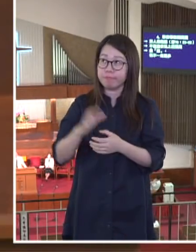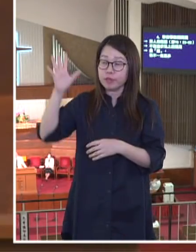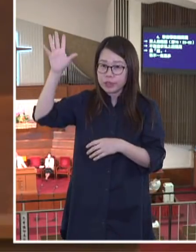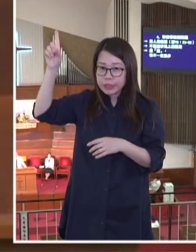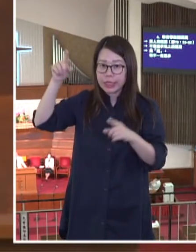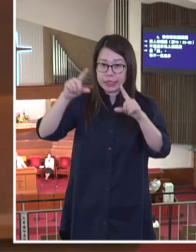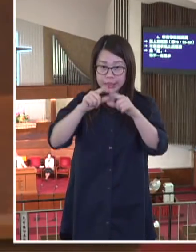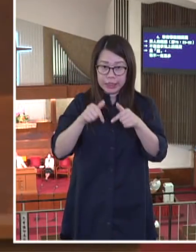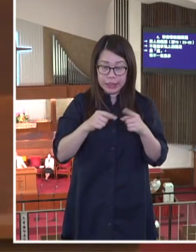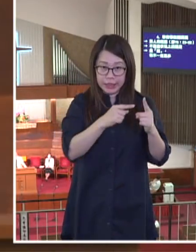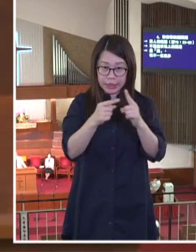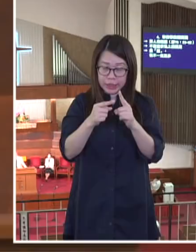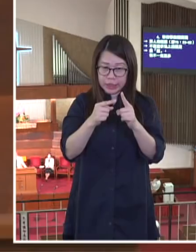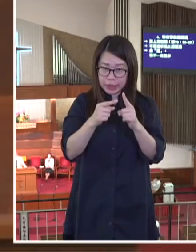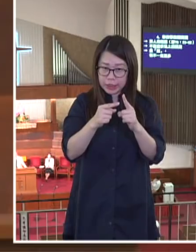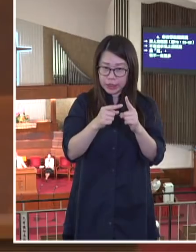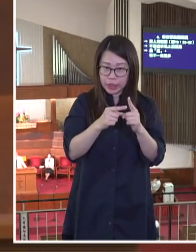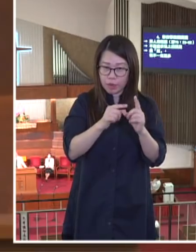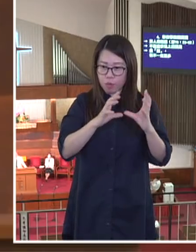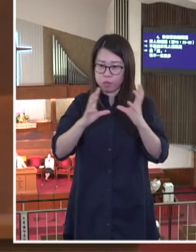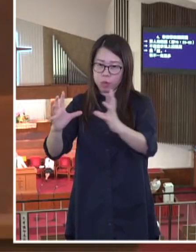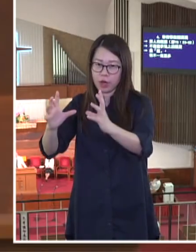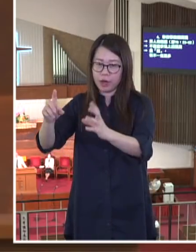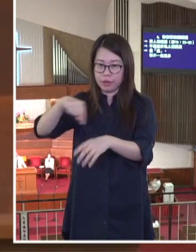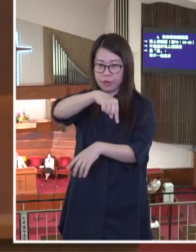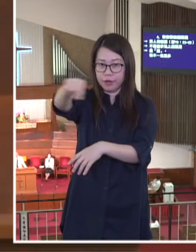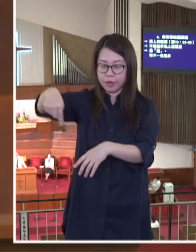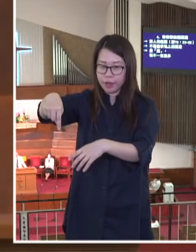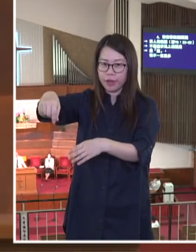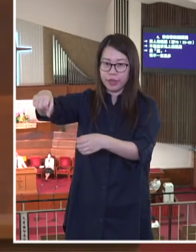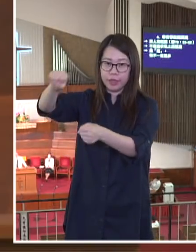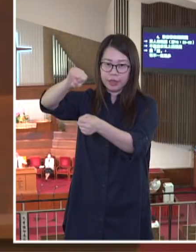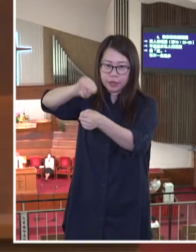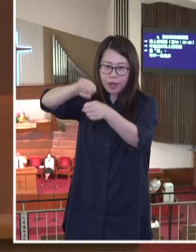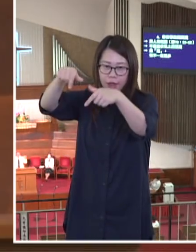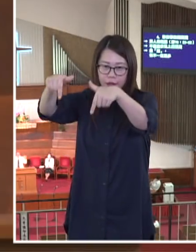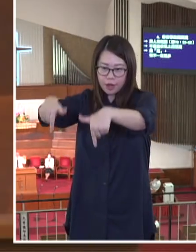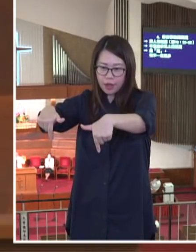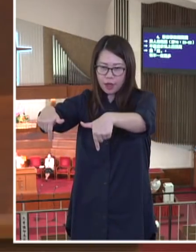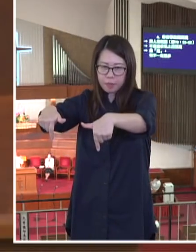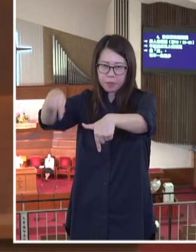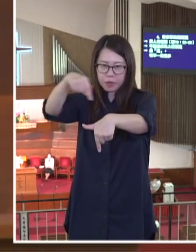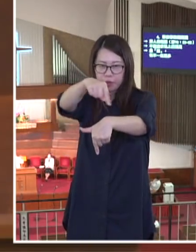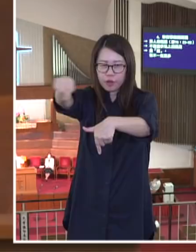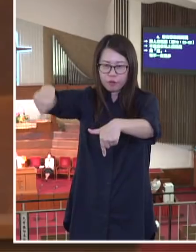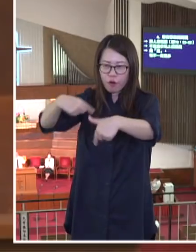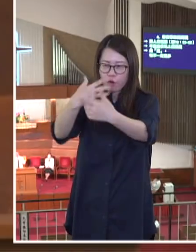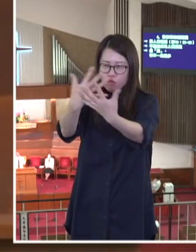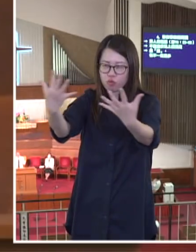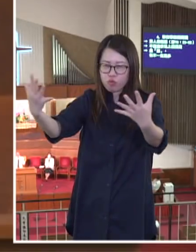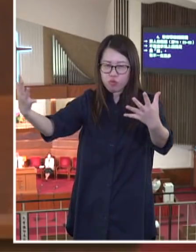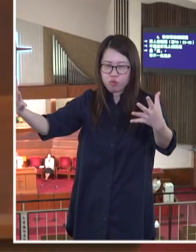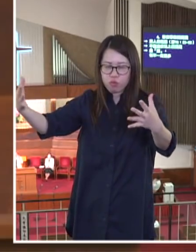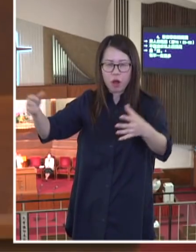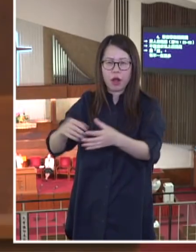地，他们得到的是什么？牛奶乳蜜之地，他得到是很多，就是他们带回去，探子